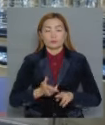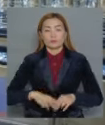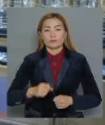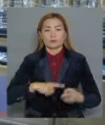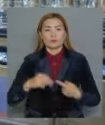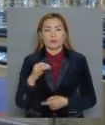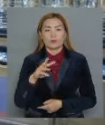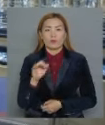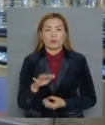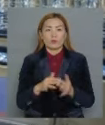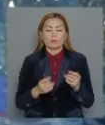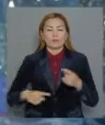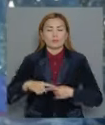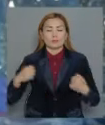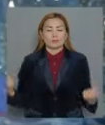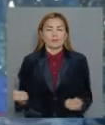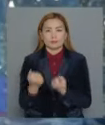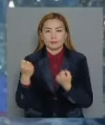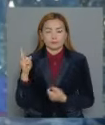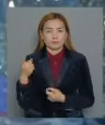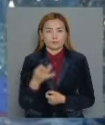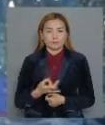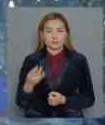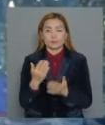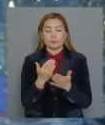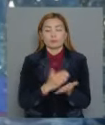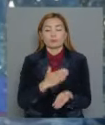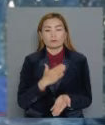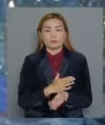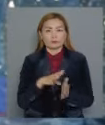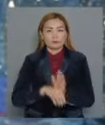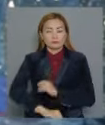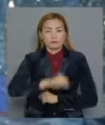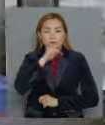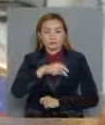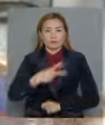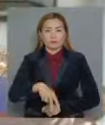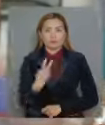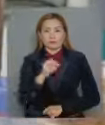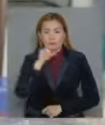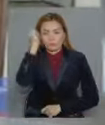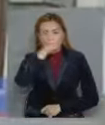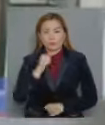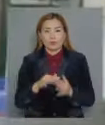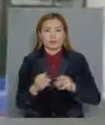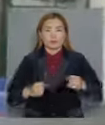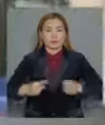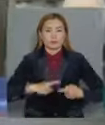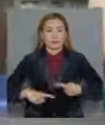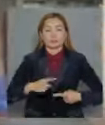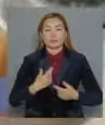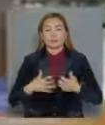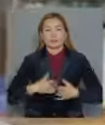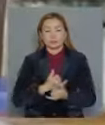бизнес аймақ ауылдық бизнесті қолдаудың бірегей өңірлік бағдарламасы. Ол арқылы 2022 жылы ауыл кәсіпкерлеріне шағын